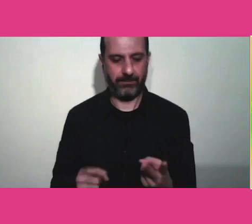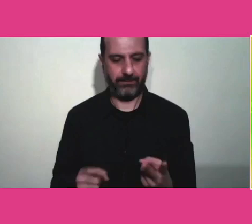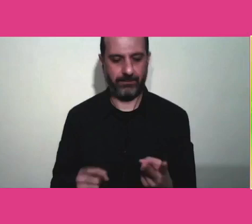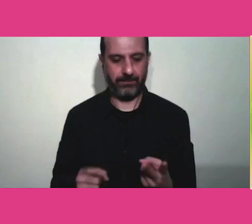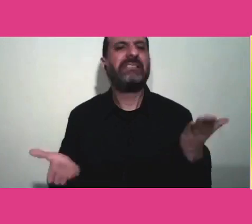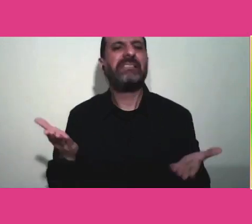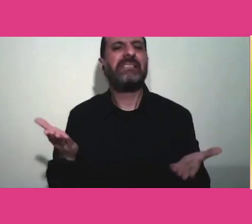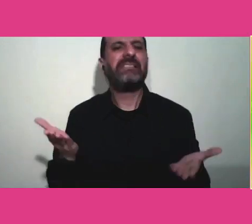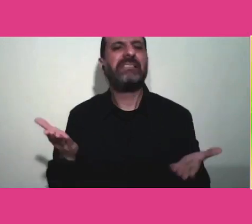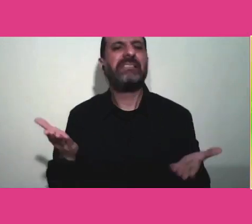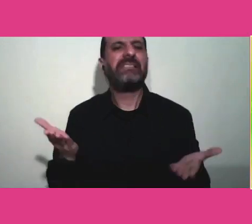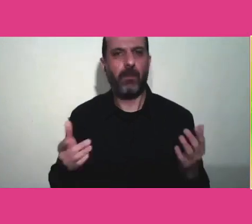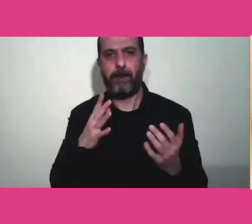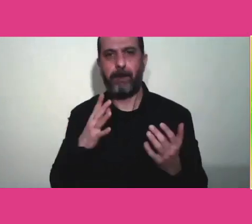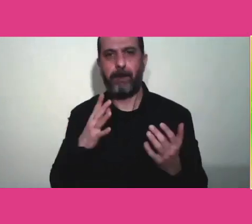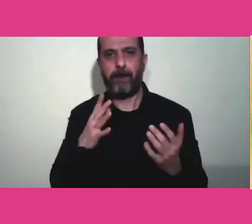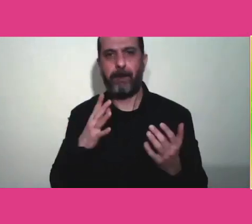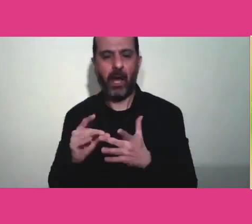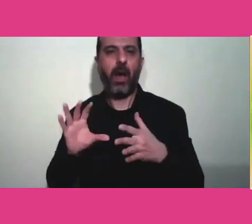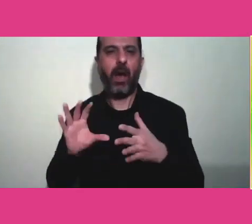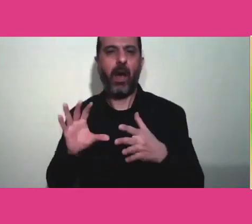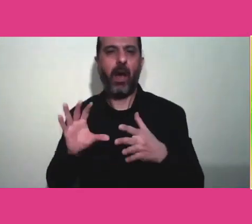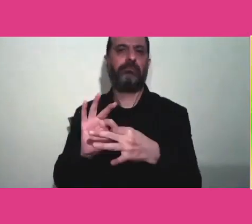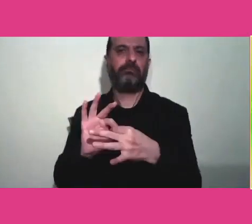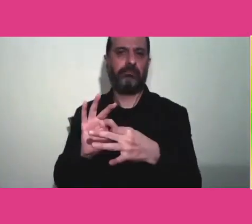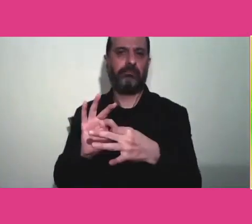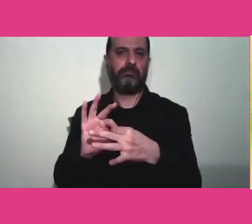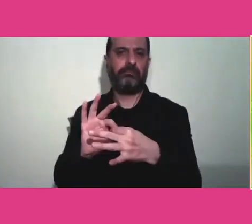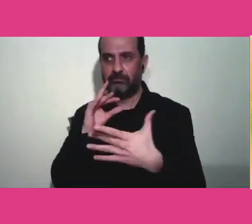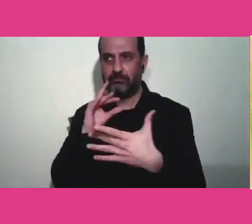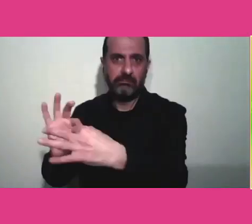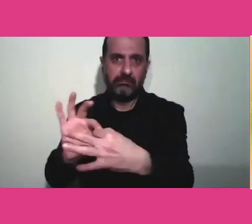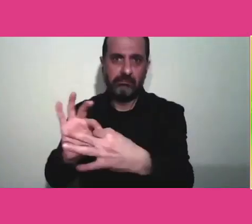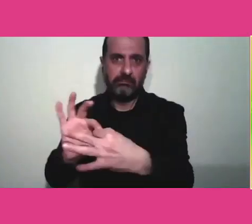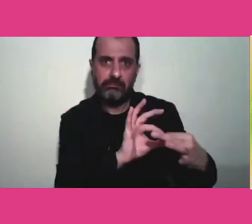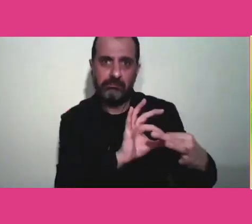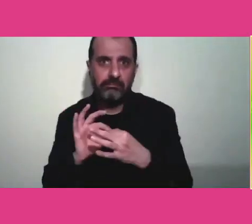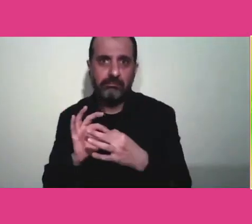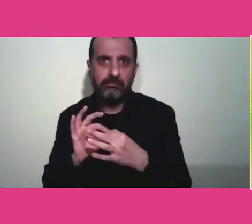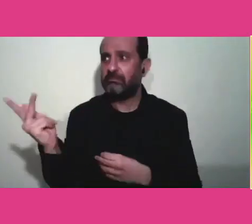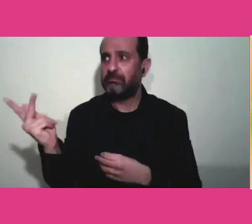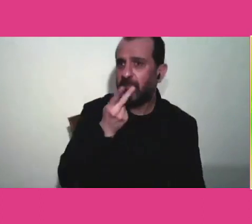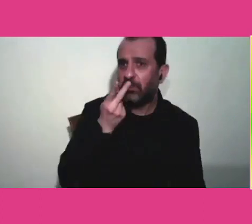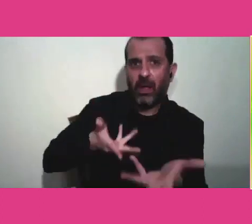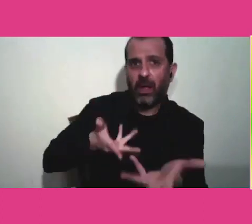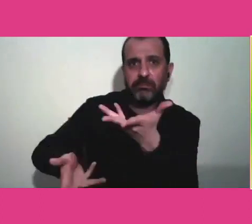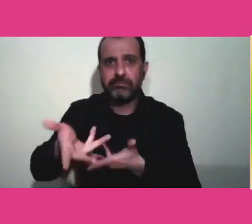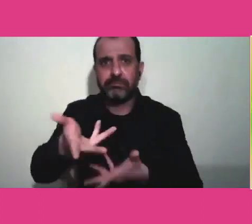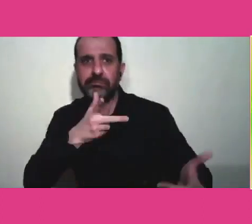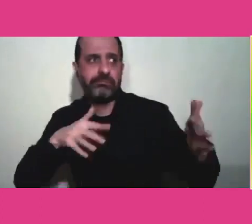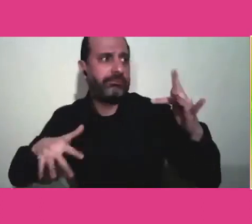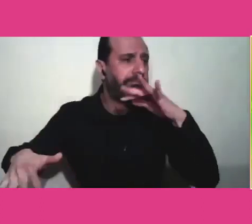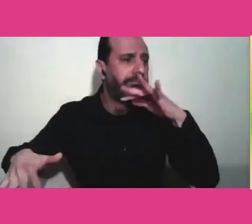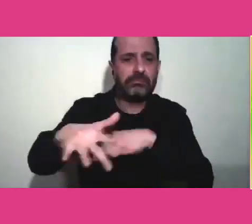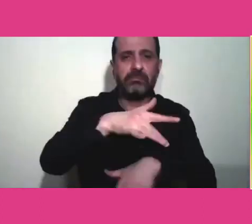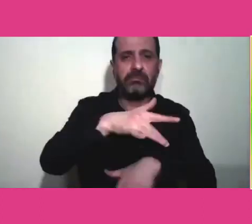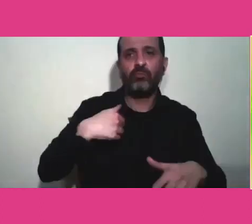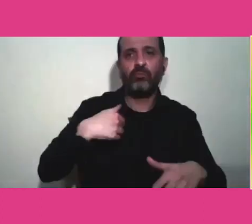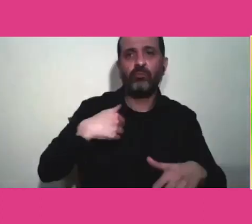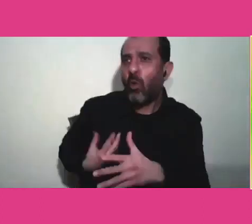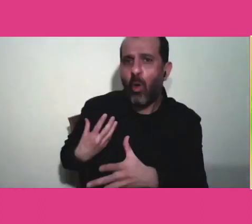την ικανότητα να σχετίζεσαι με άλλους ανθρώπους, είτε σε άμεσες κοινωνικές αλληλεπιδράσεις, είτε με το να νιώθεις μέρος μιας